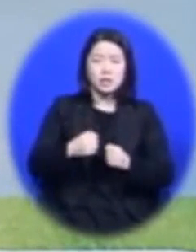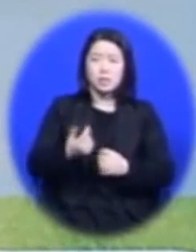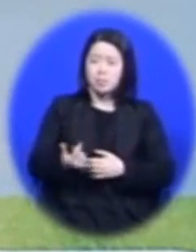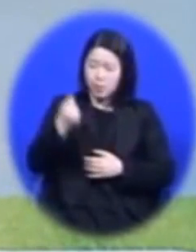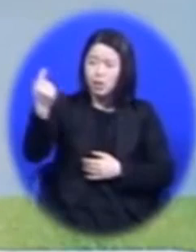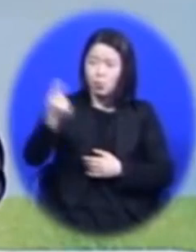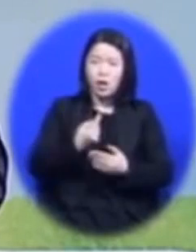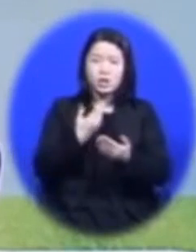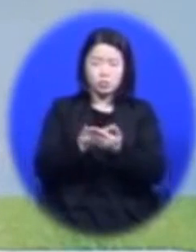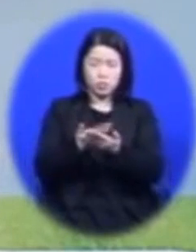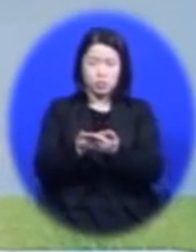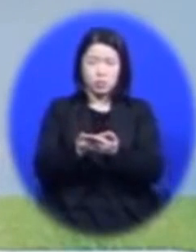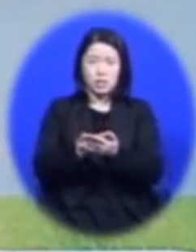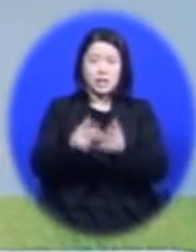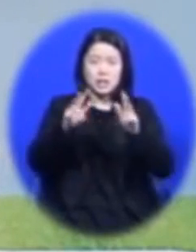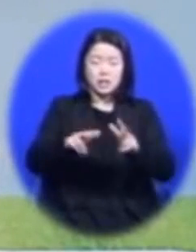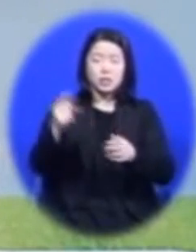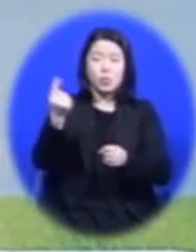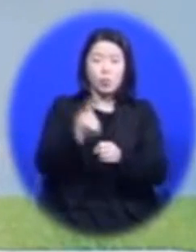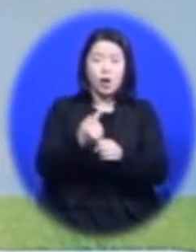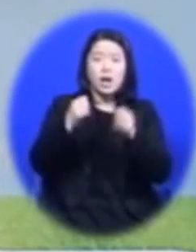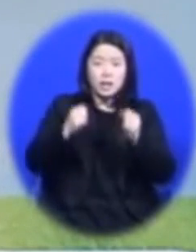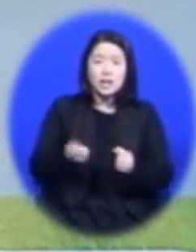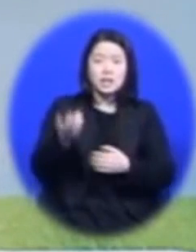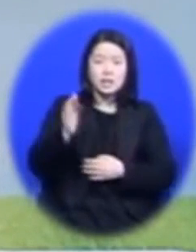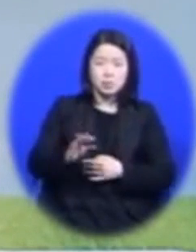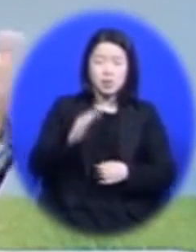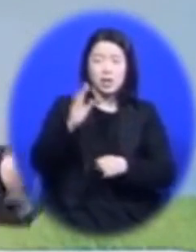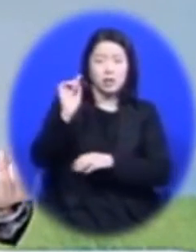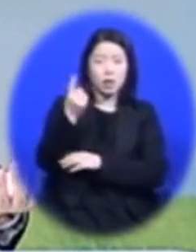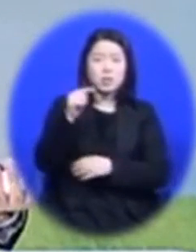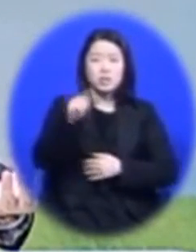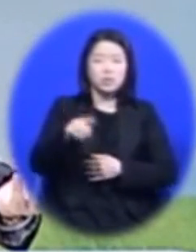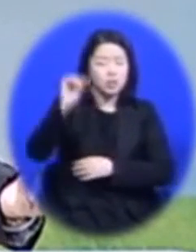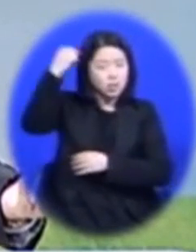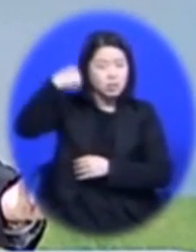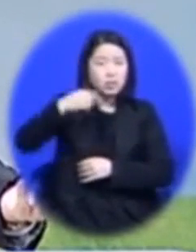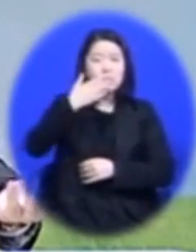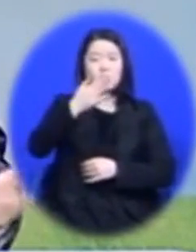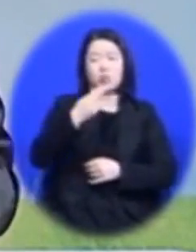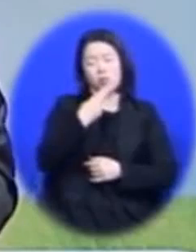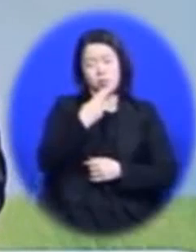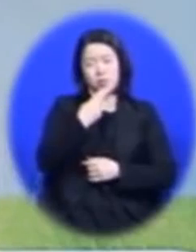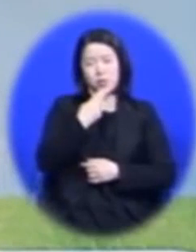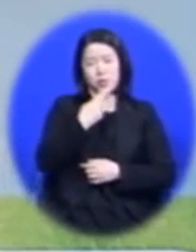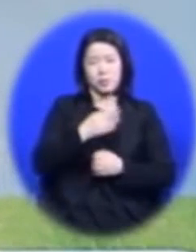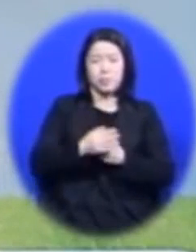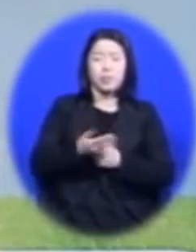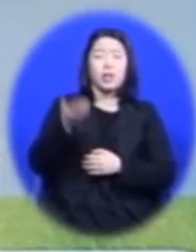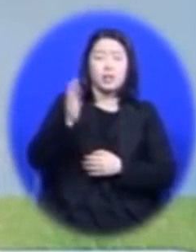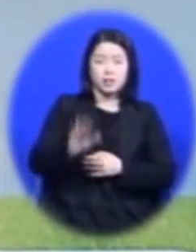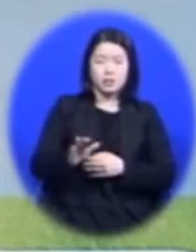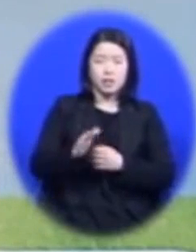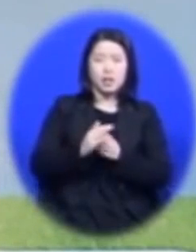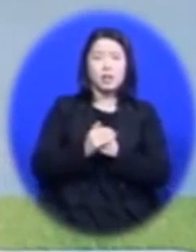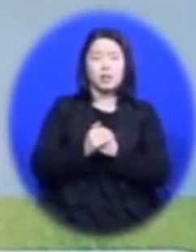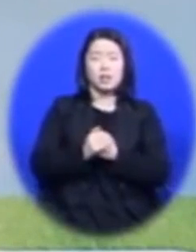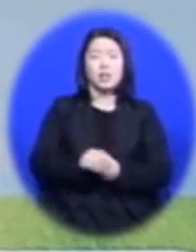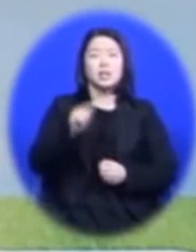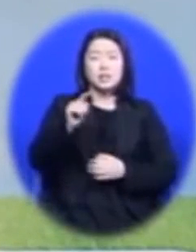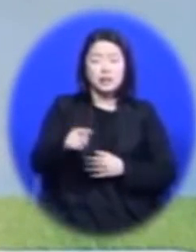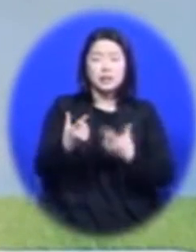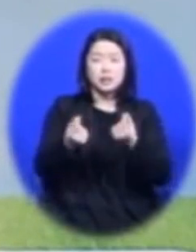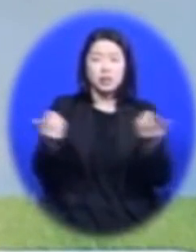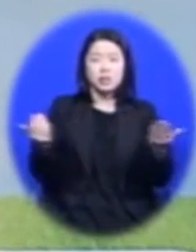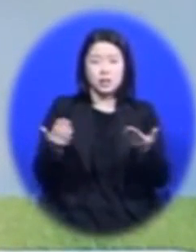와주세요. 지금 와 계신데도 다윗은 그것을 느낄 수가 없었어요. 그런데 그런